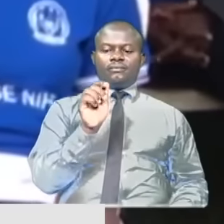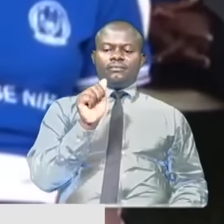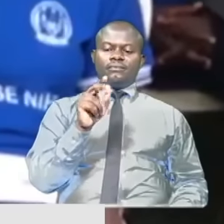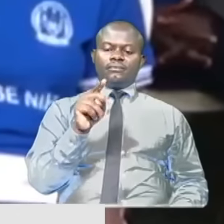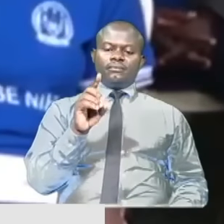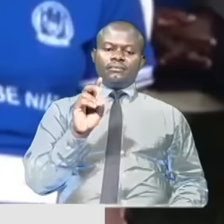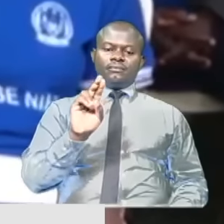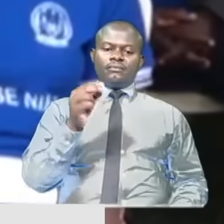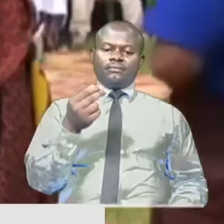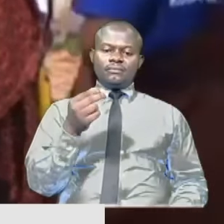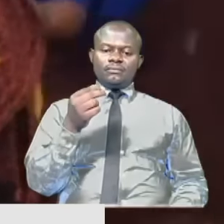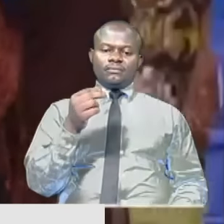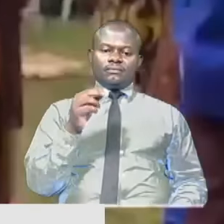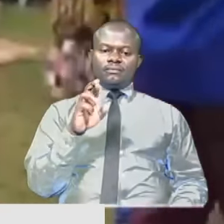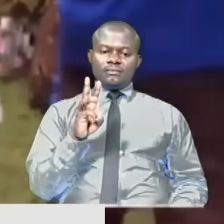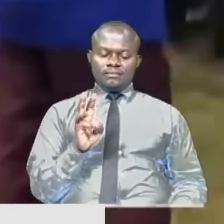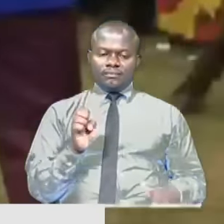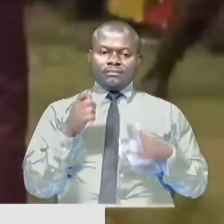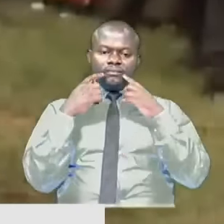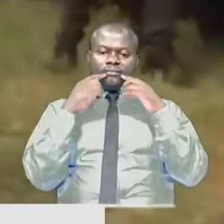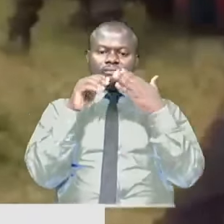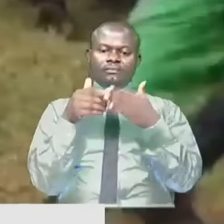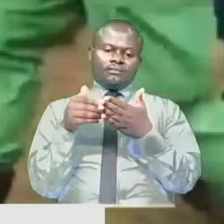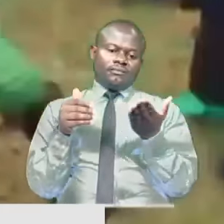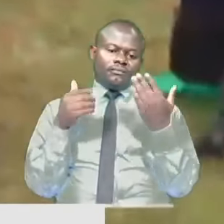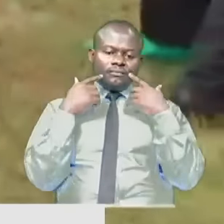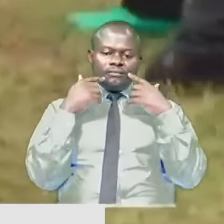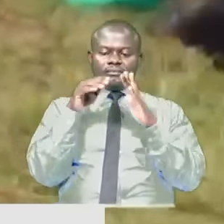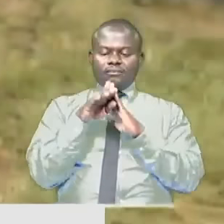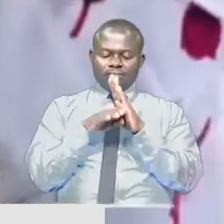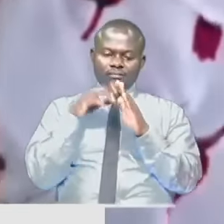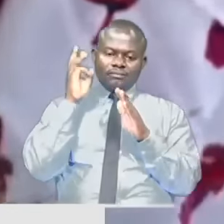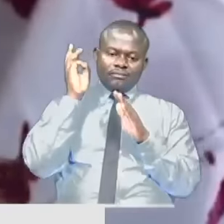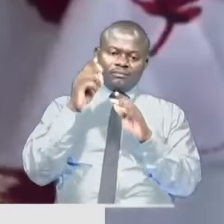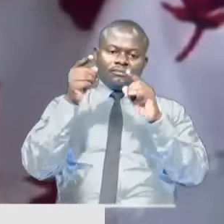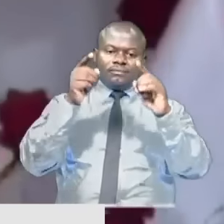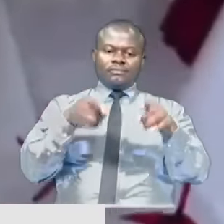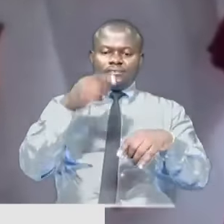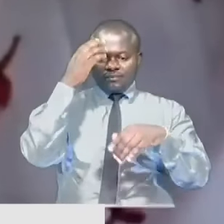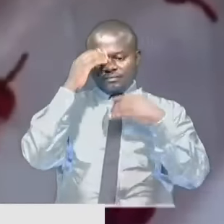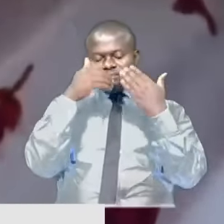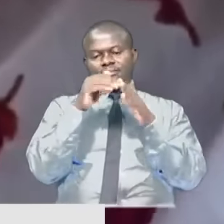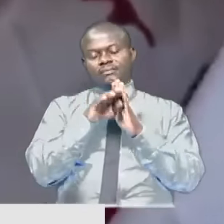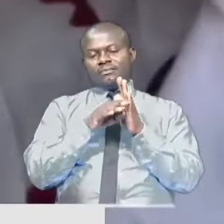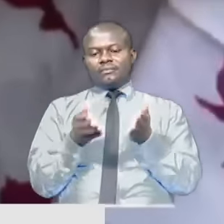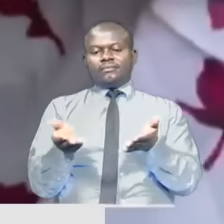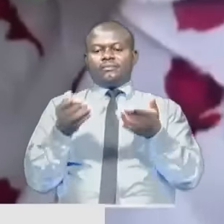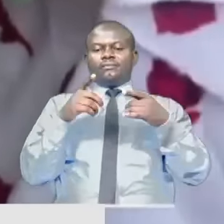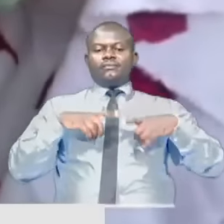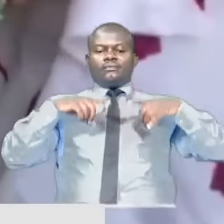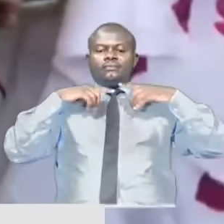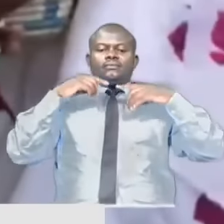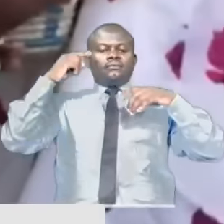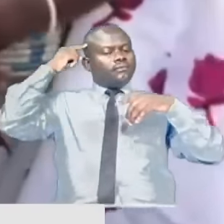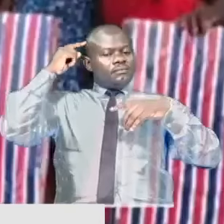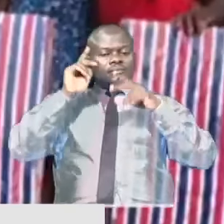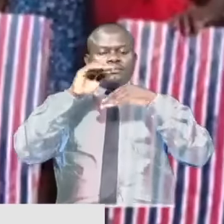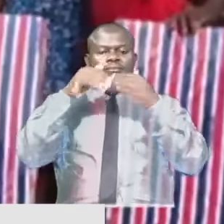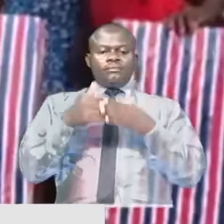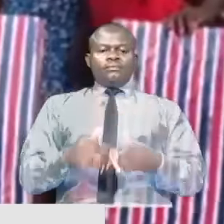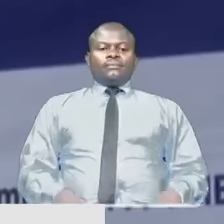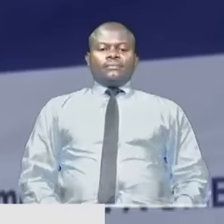Mukanduhirwe Benjamin avuga ko izi gahunda zigiye no kugera mu yindi mirenge kuko bigaragara ko zizamura imibereho n'imyumvire y'aba